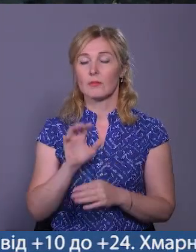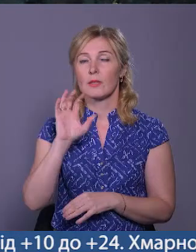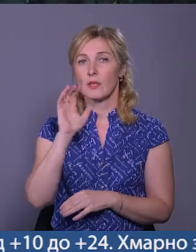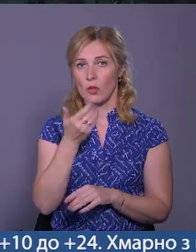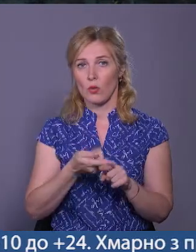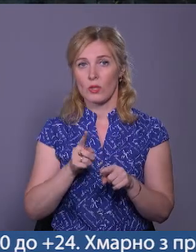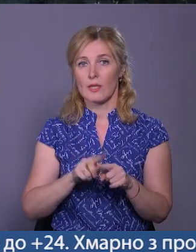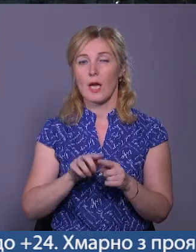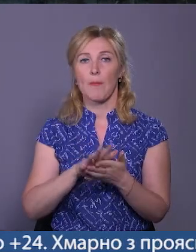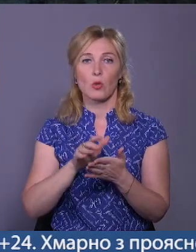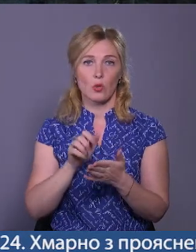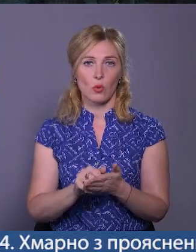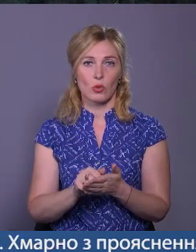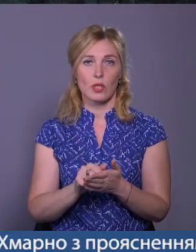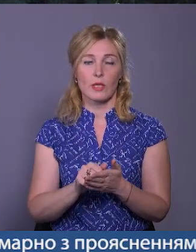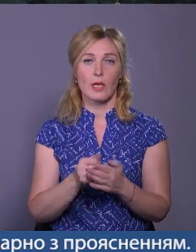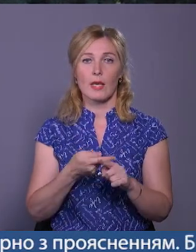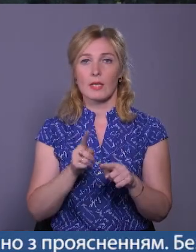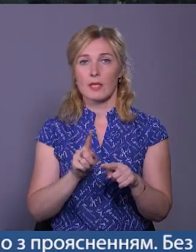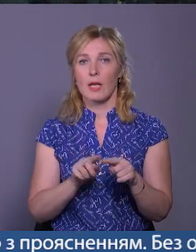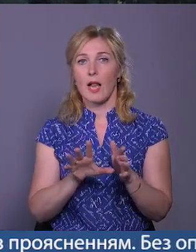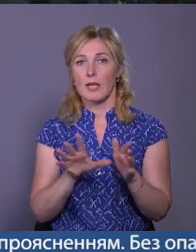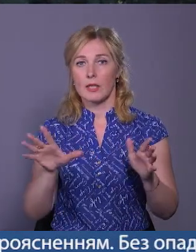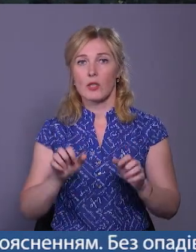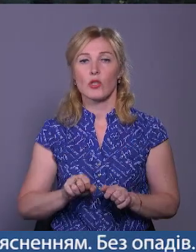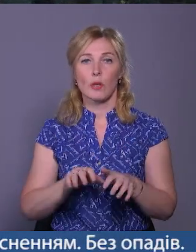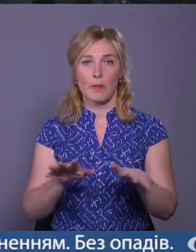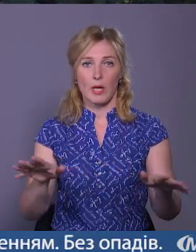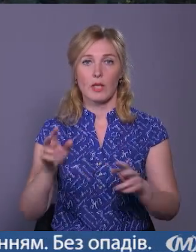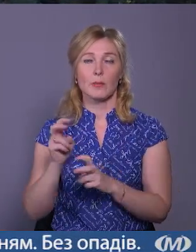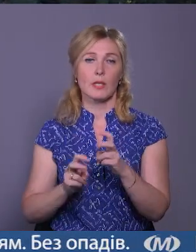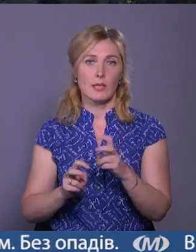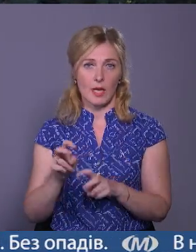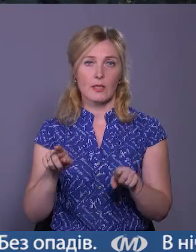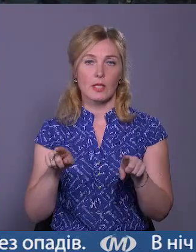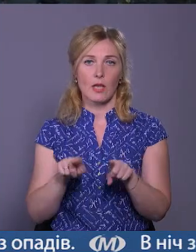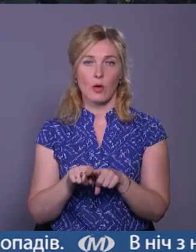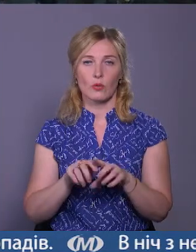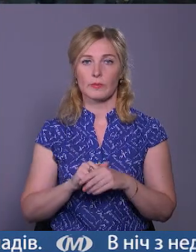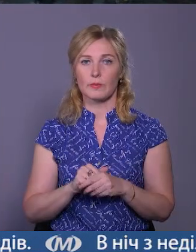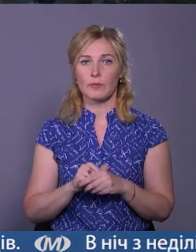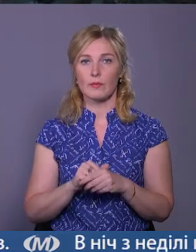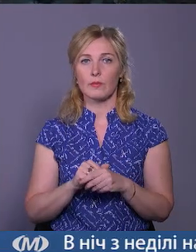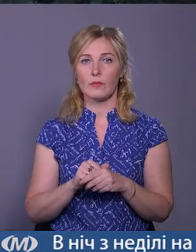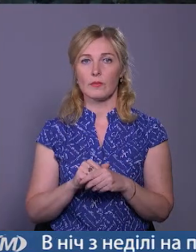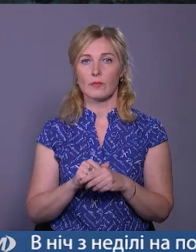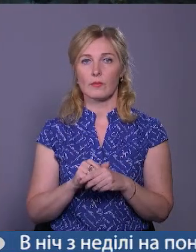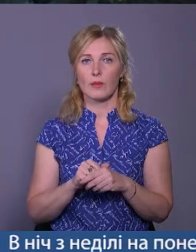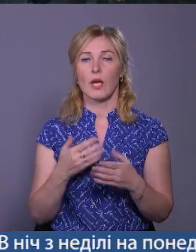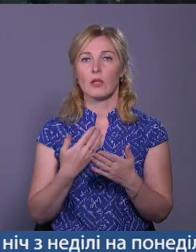і пошкодження самих елементів електричних мереж і трансформаторних підстанцій і вузлових центрів